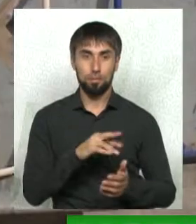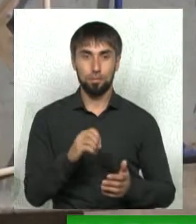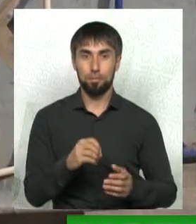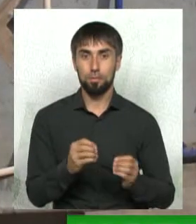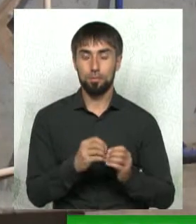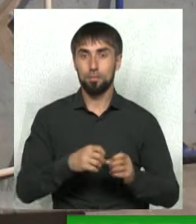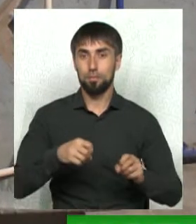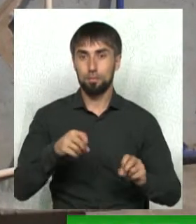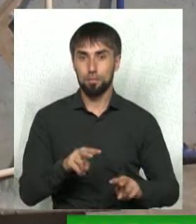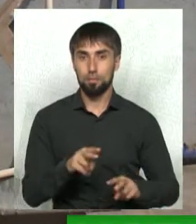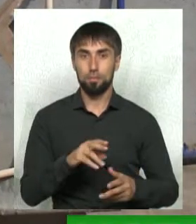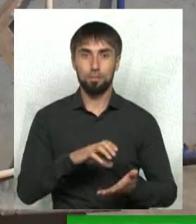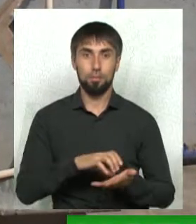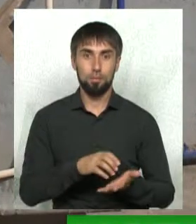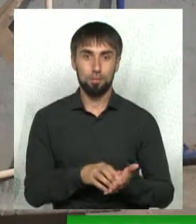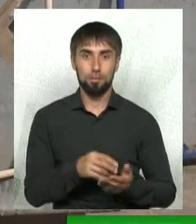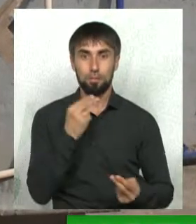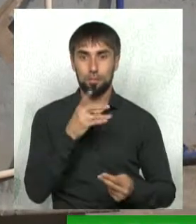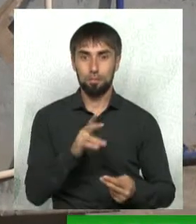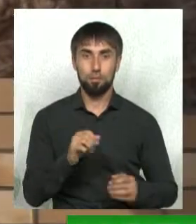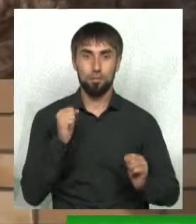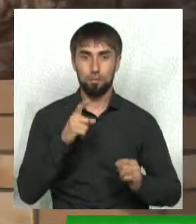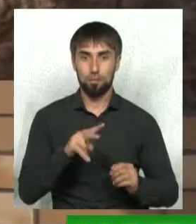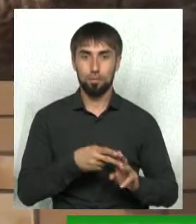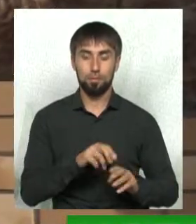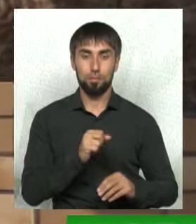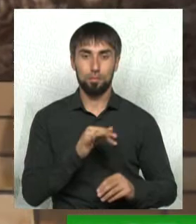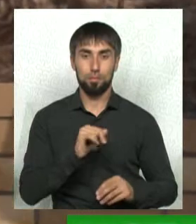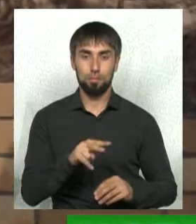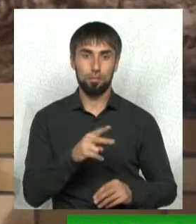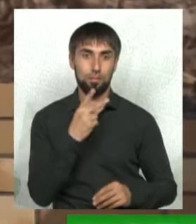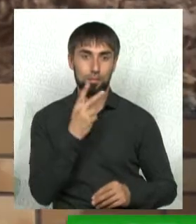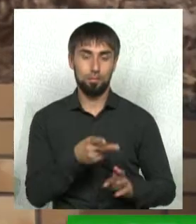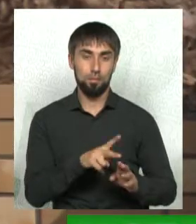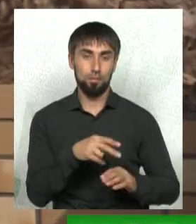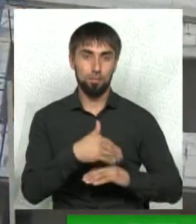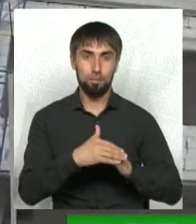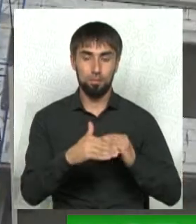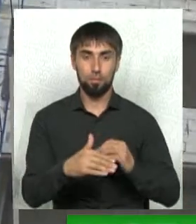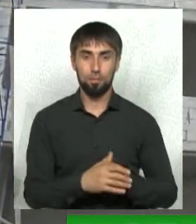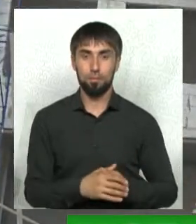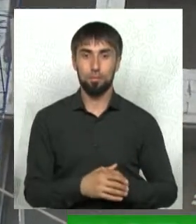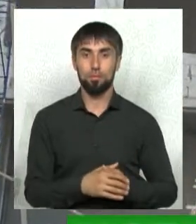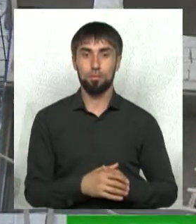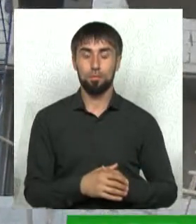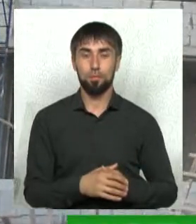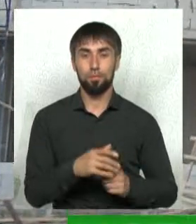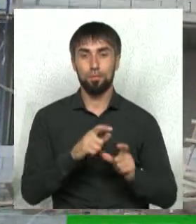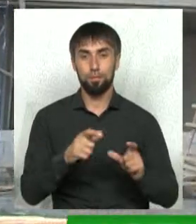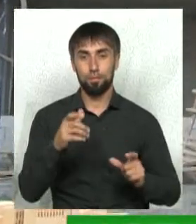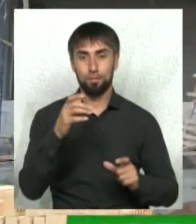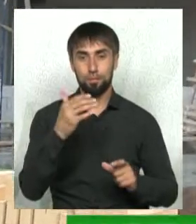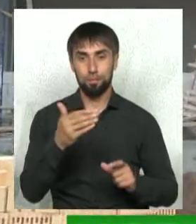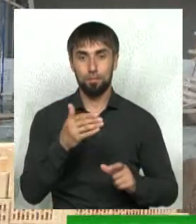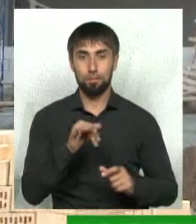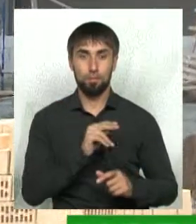10 специализированных кабинетов, пищеблок, спортзал и актовый зал с видом на благоустроенную территорию общеобразовательного